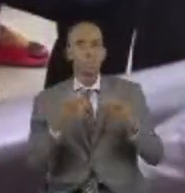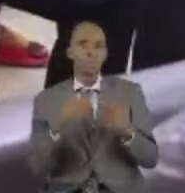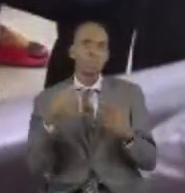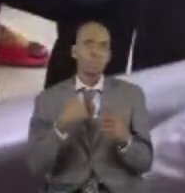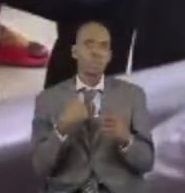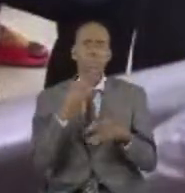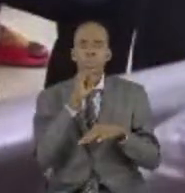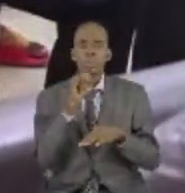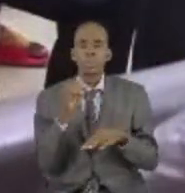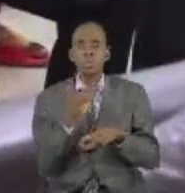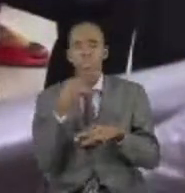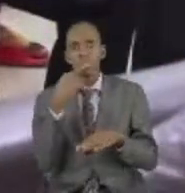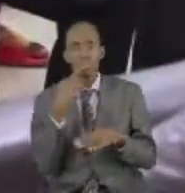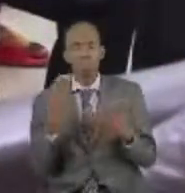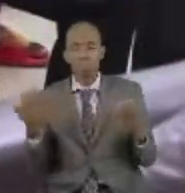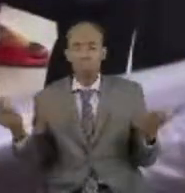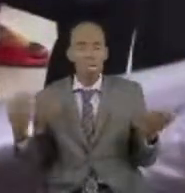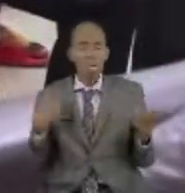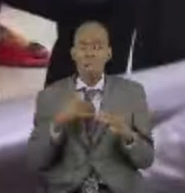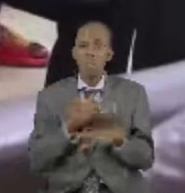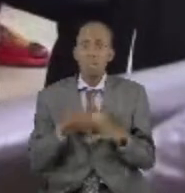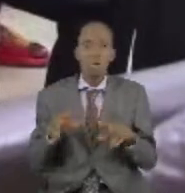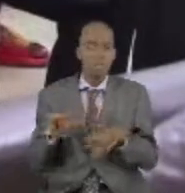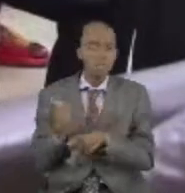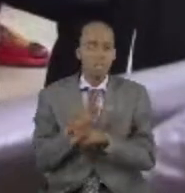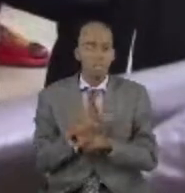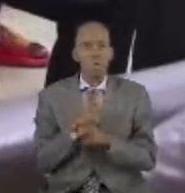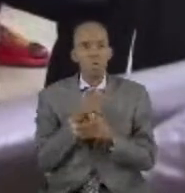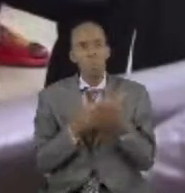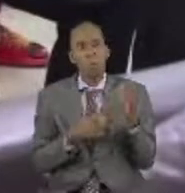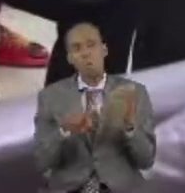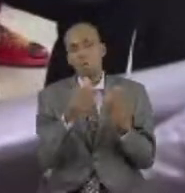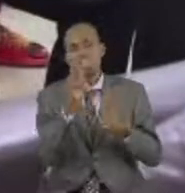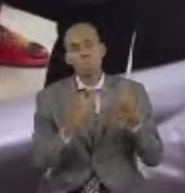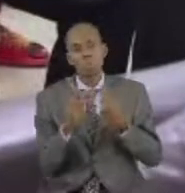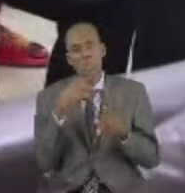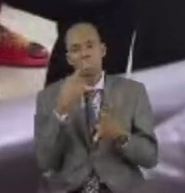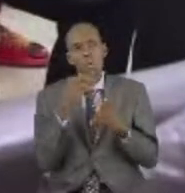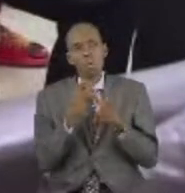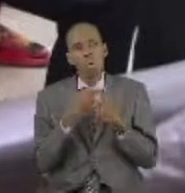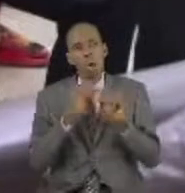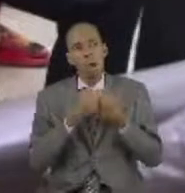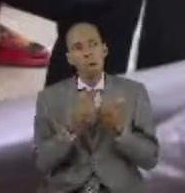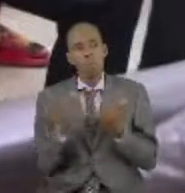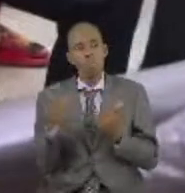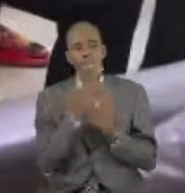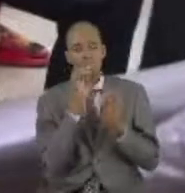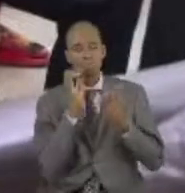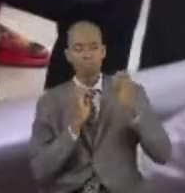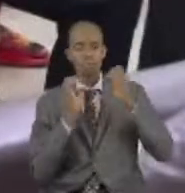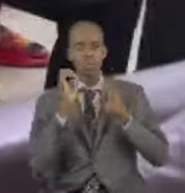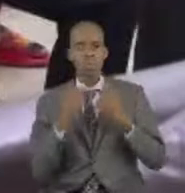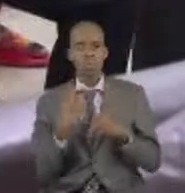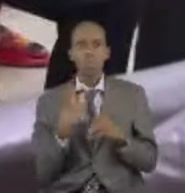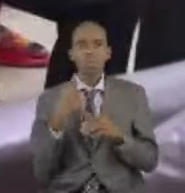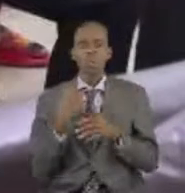ils n'ont pas dit non je n'ai pas eu à m'en fous du commentaire de n'importe qui et mariage de ma fille des conseils de qui que ce soit je m'en